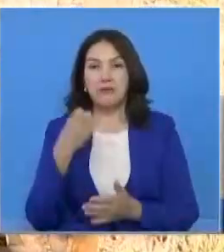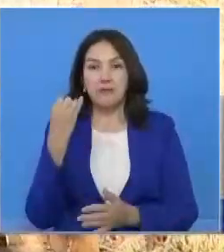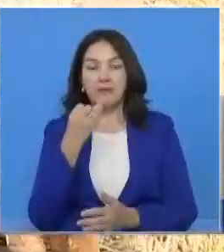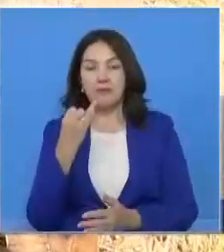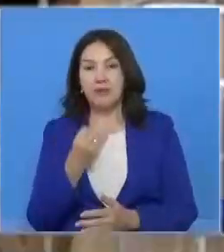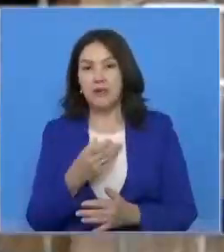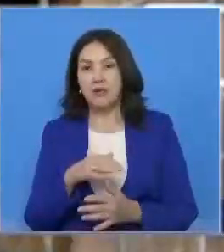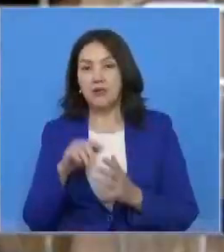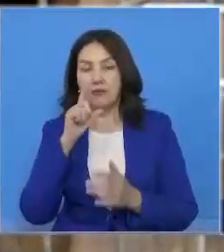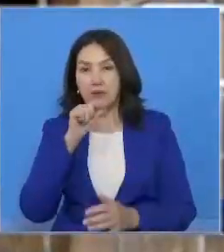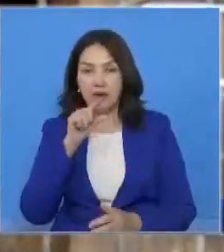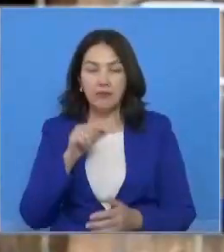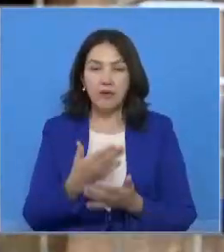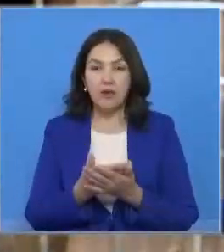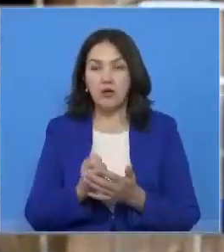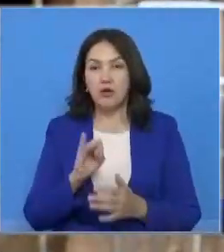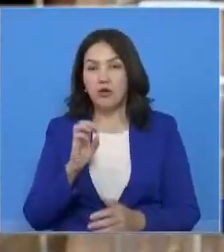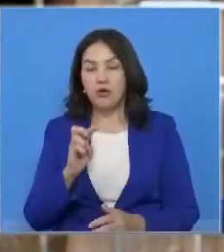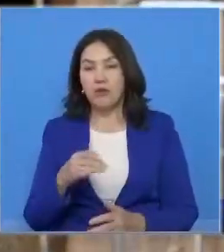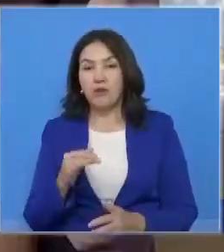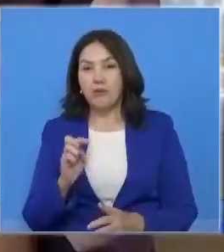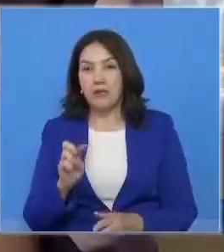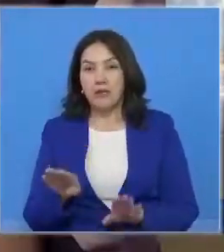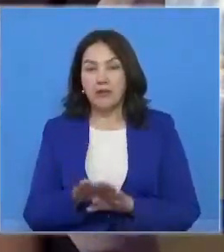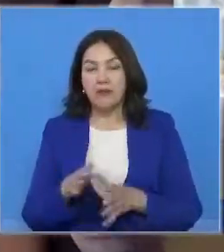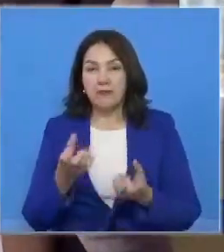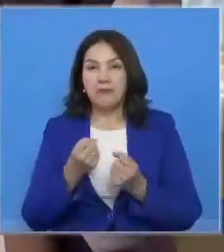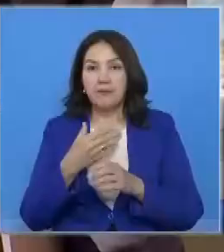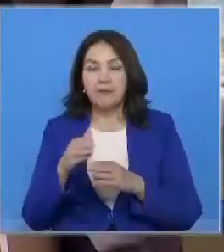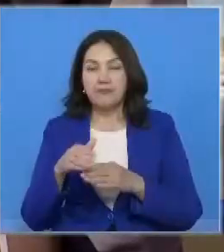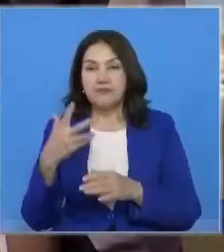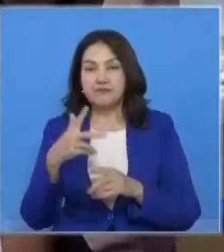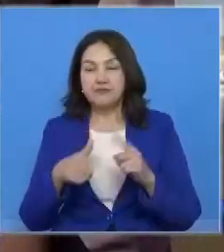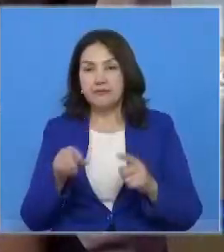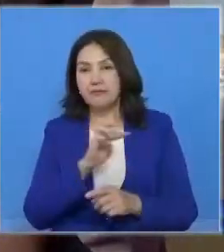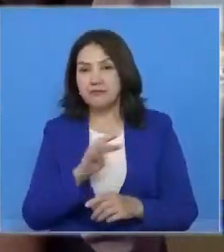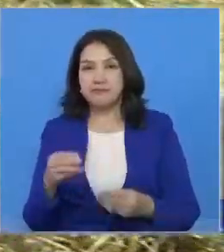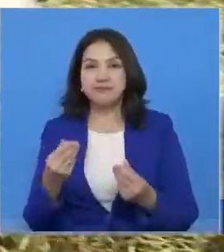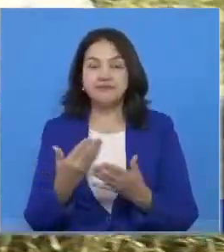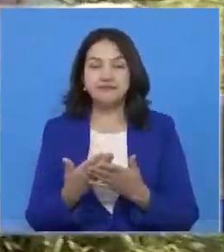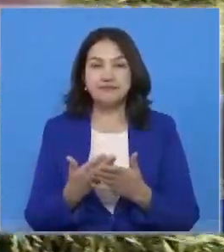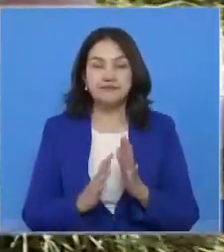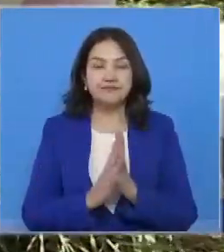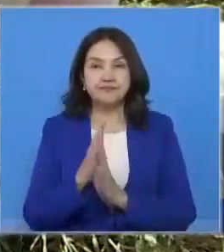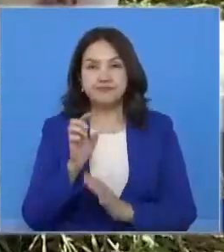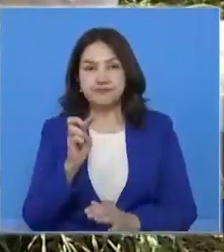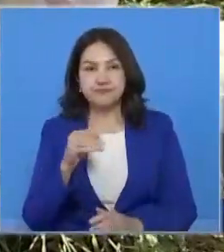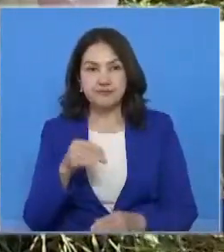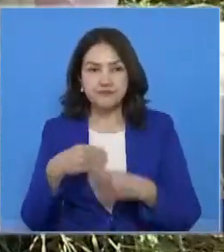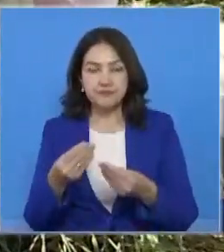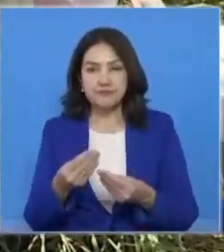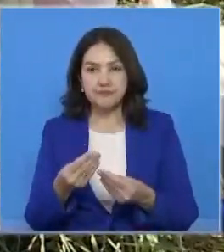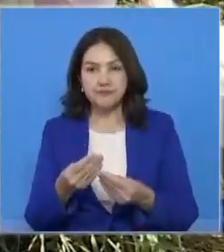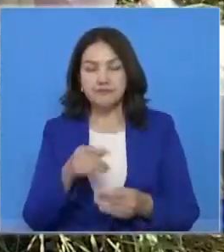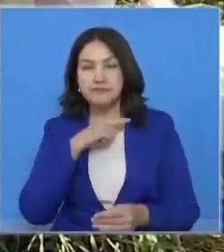селе Дон. Один из местных участников проекта, Ербол Бахаджанов, получил кредит в размере 3,5 миллиона тенге. Выращивает бройлеров и дает